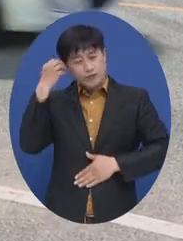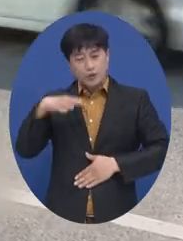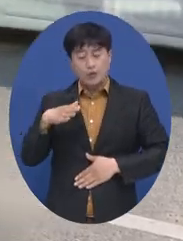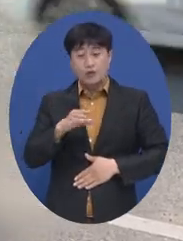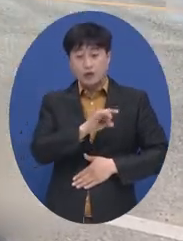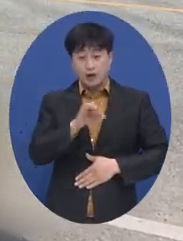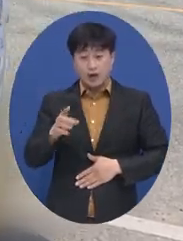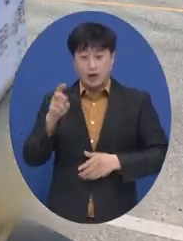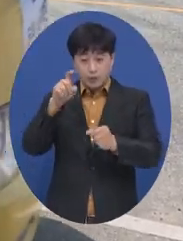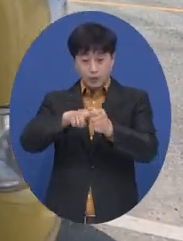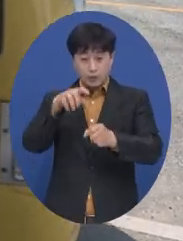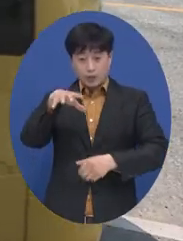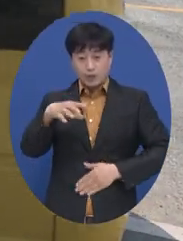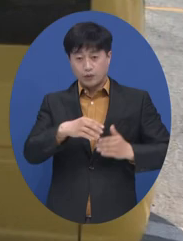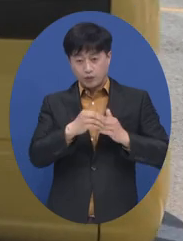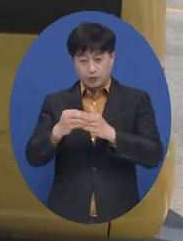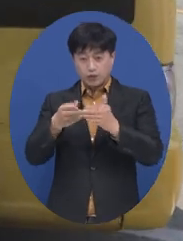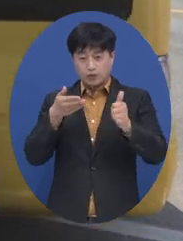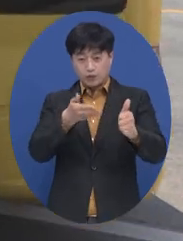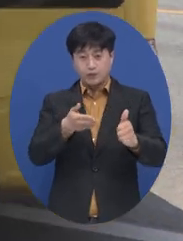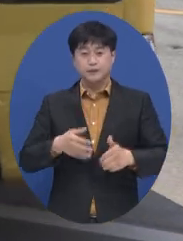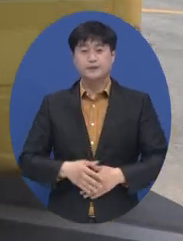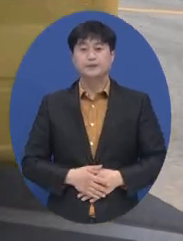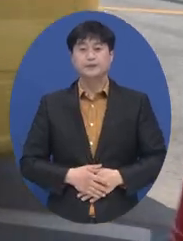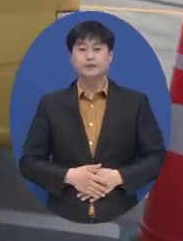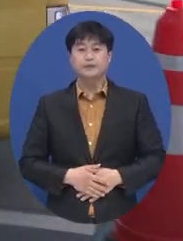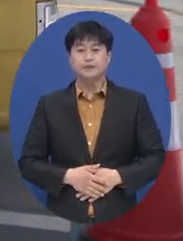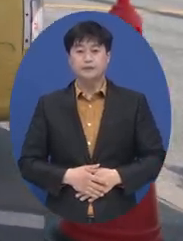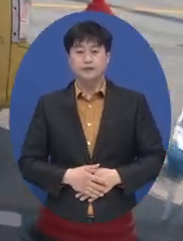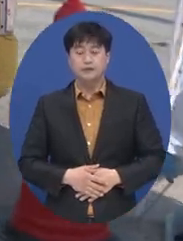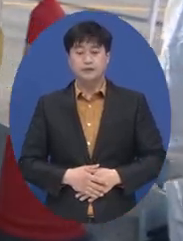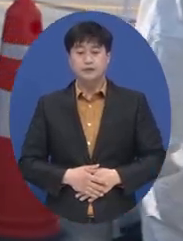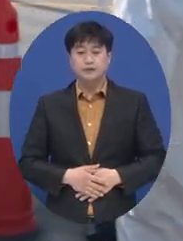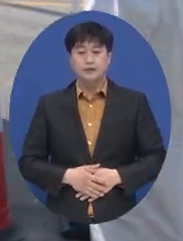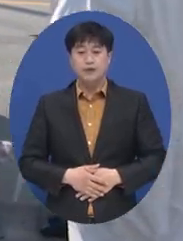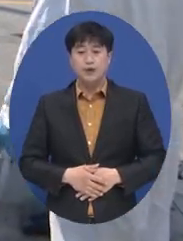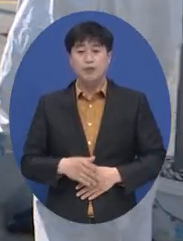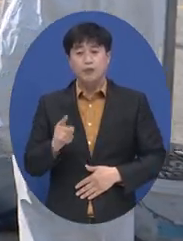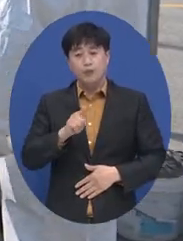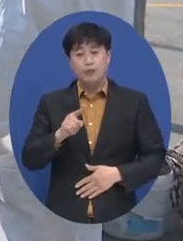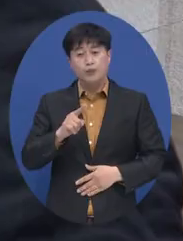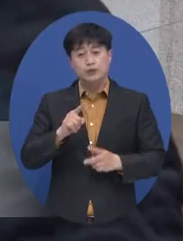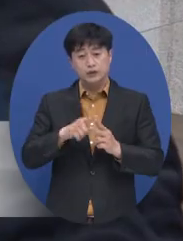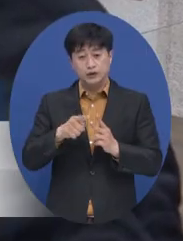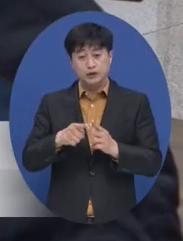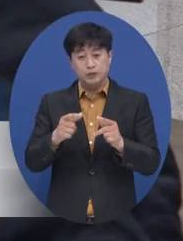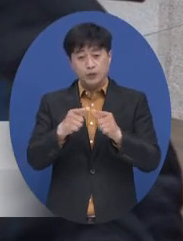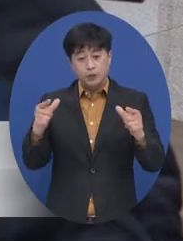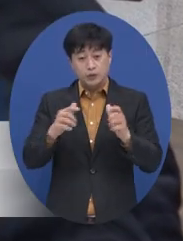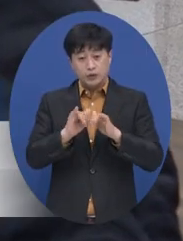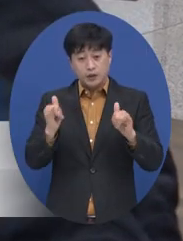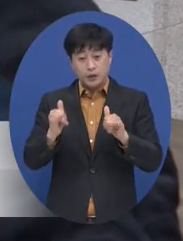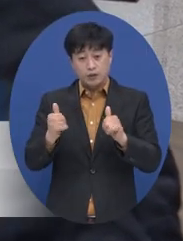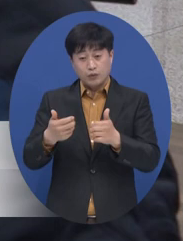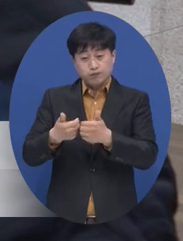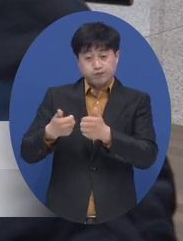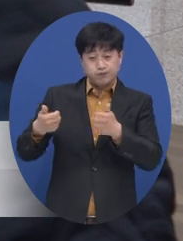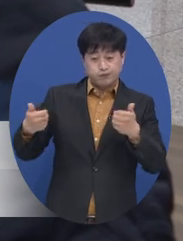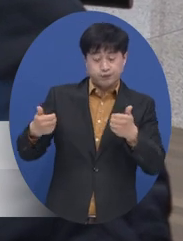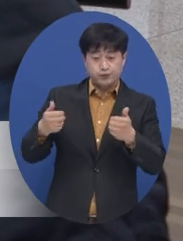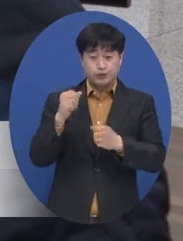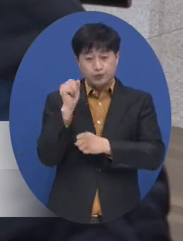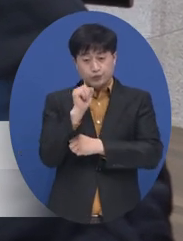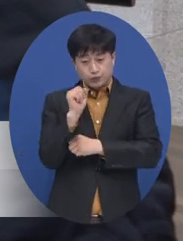등 저마다 목적지까지 태워다 줍니다. 일단은 뭐가 됐든 일반인하고 이제